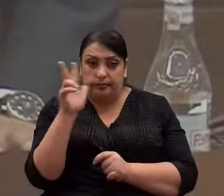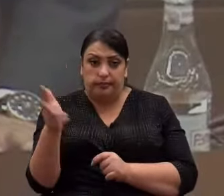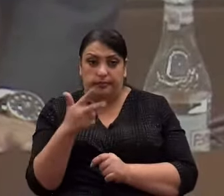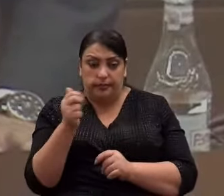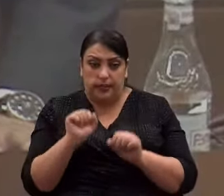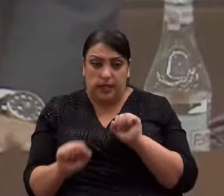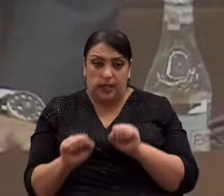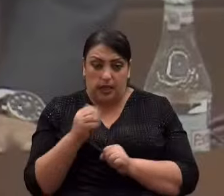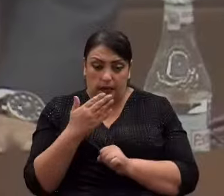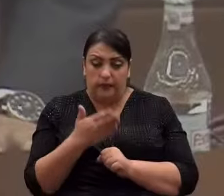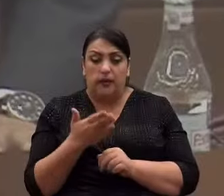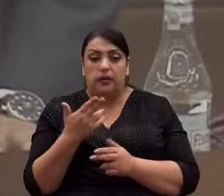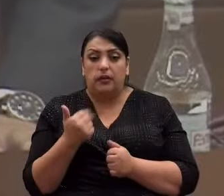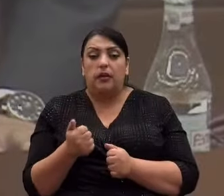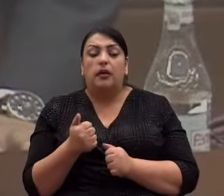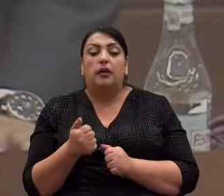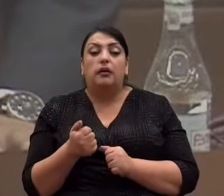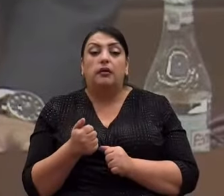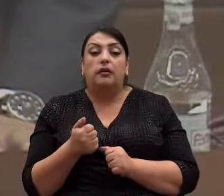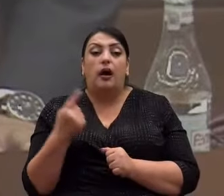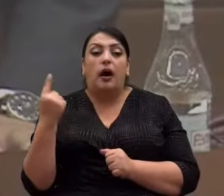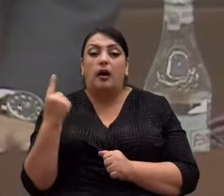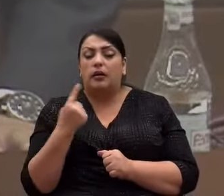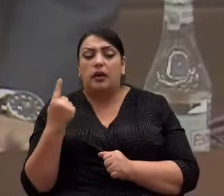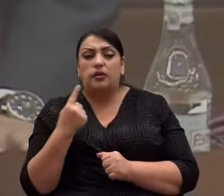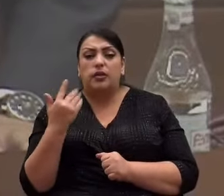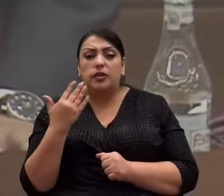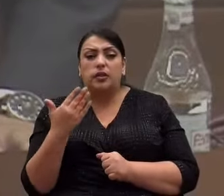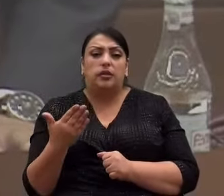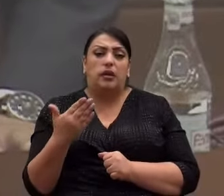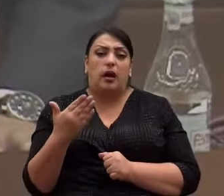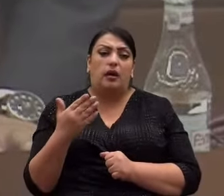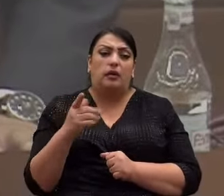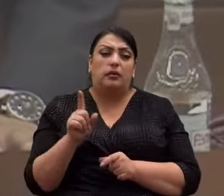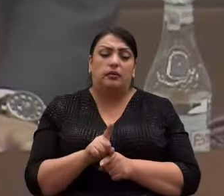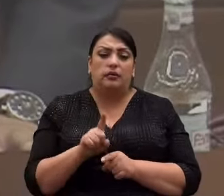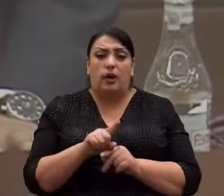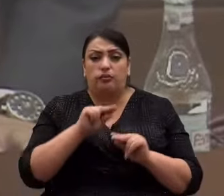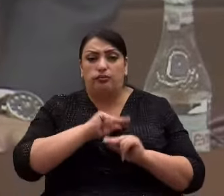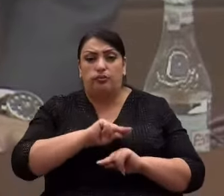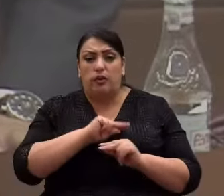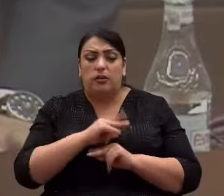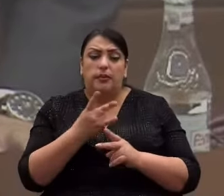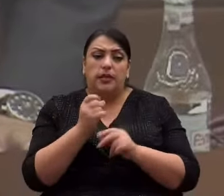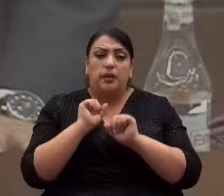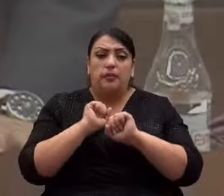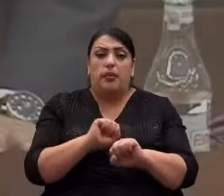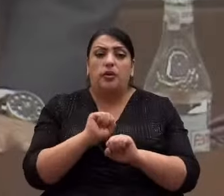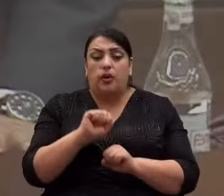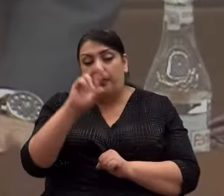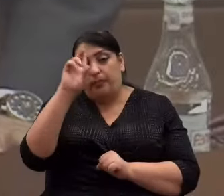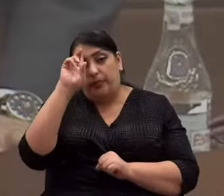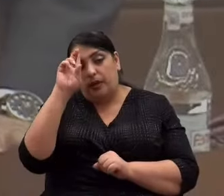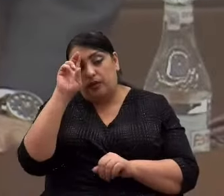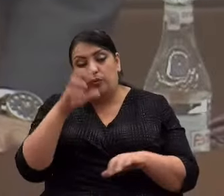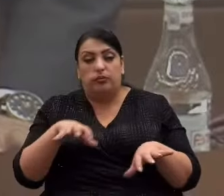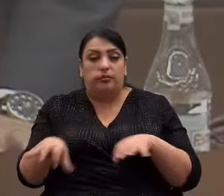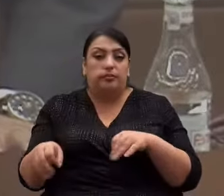ղեկավար նա հենց առաջին իր առաքելությունը պետք է լինի նաեւ պաշտպանի իշխանություններին